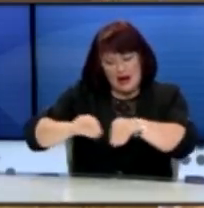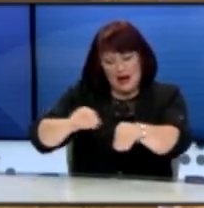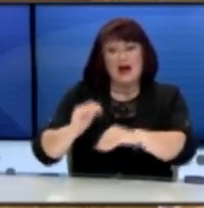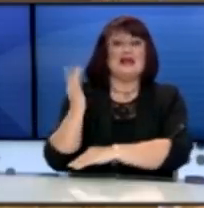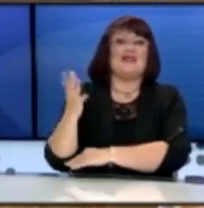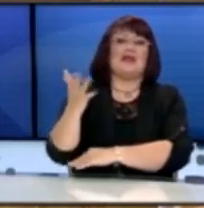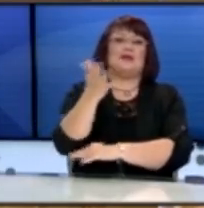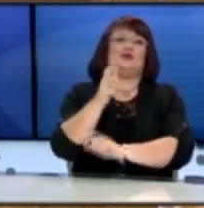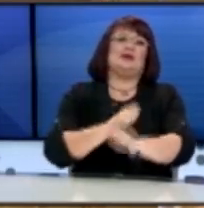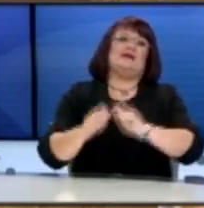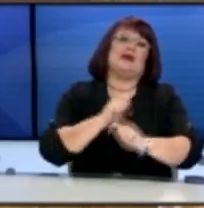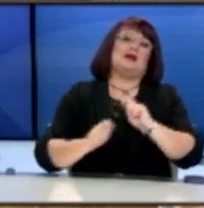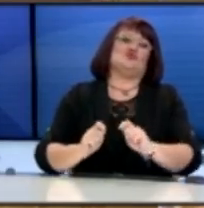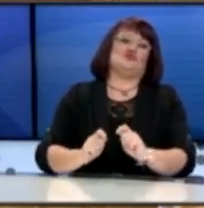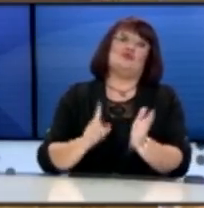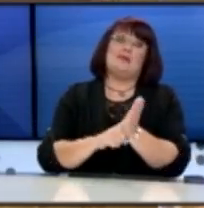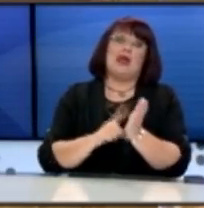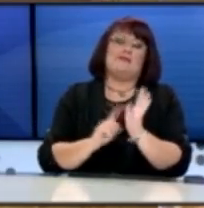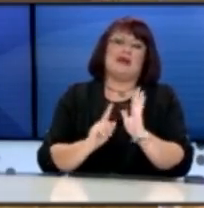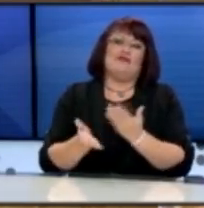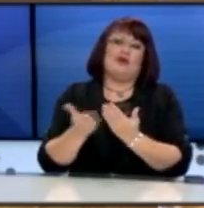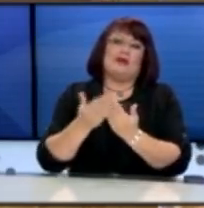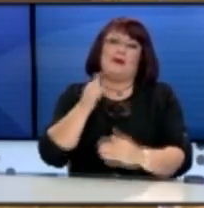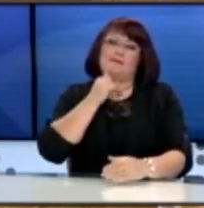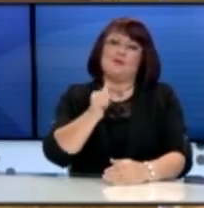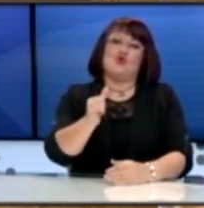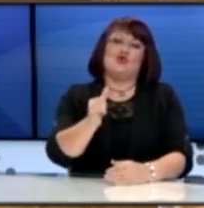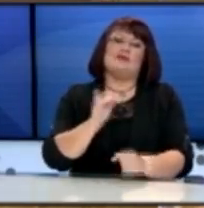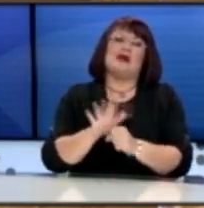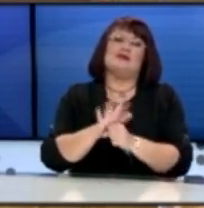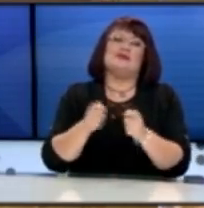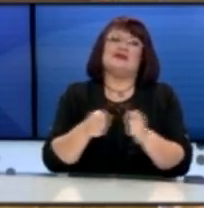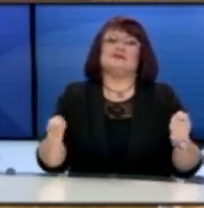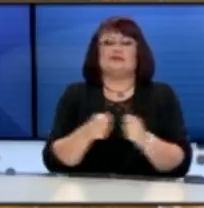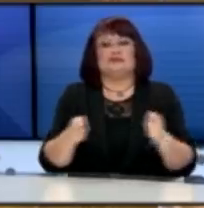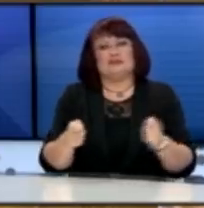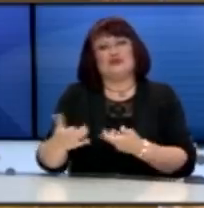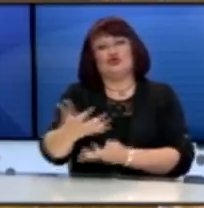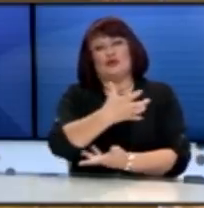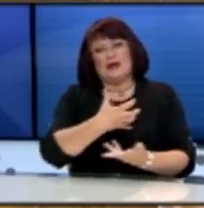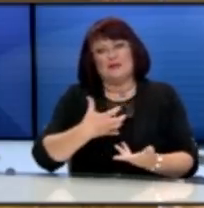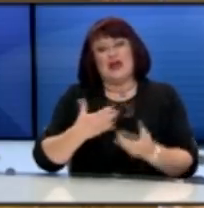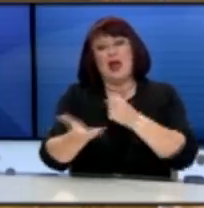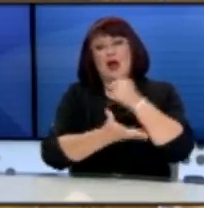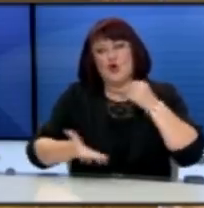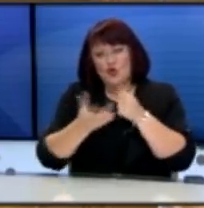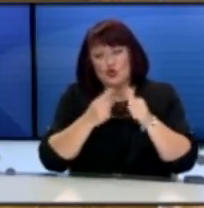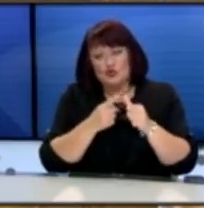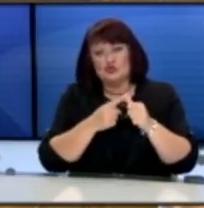συντήρηση του δάσους. Απαιτούνται συνολικά μόνιμα και επαρκή μέτρα εισοδήματος σε